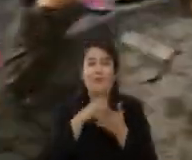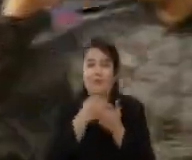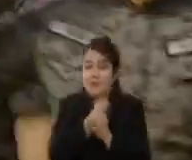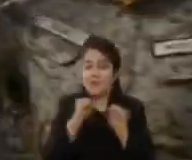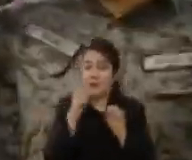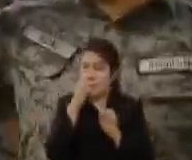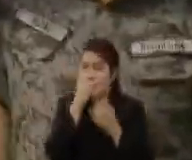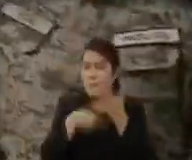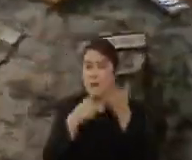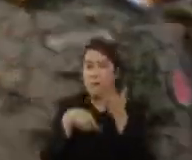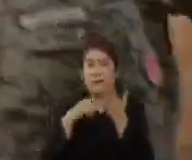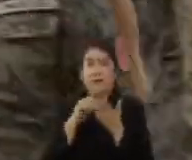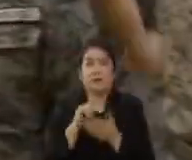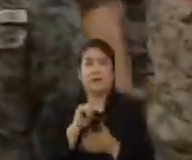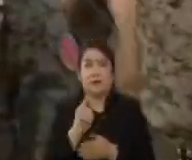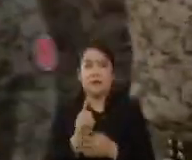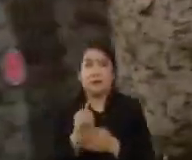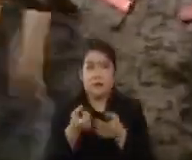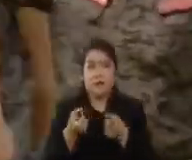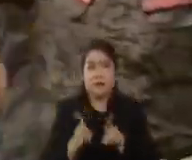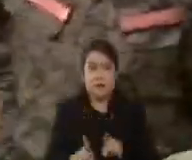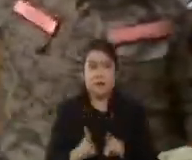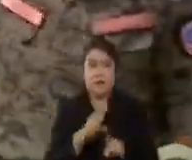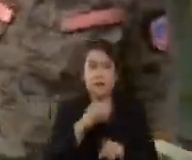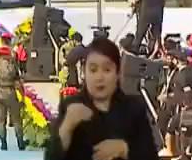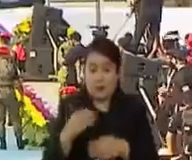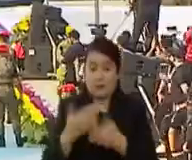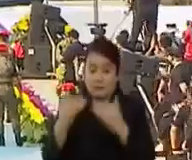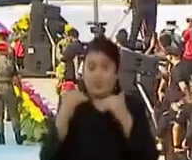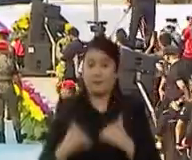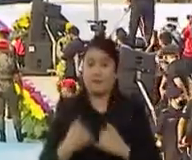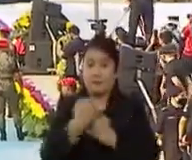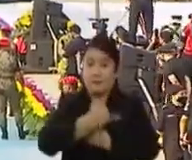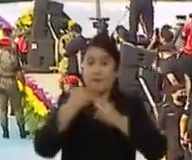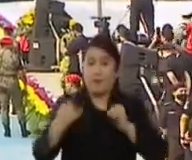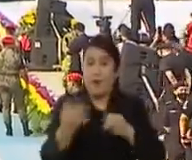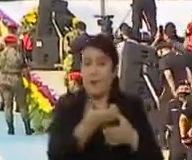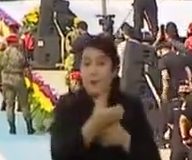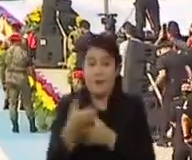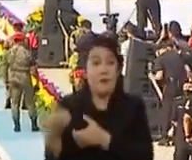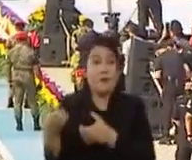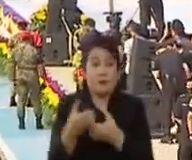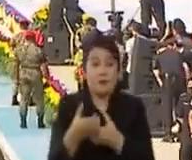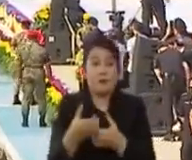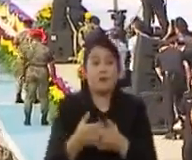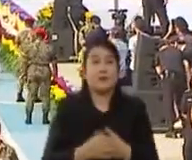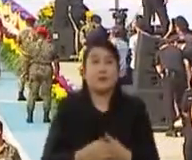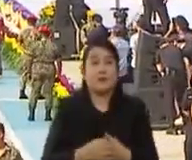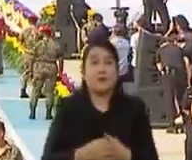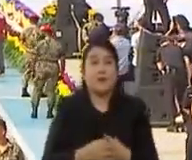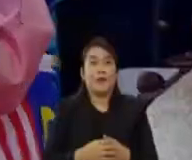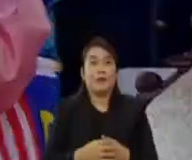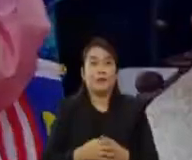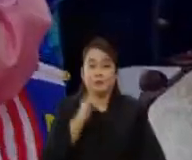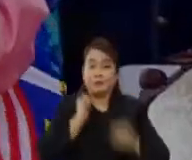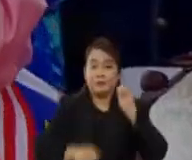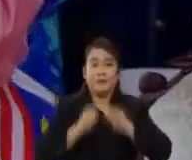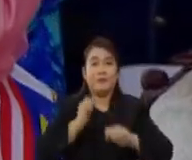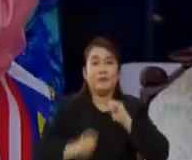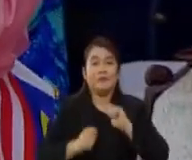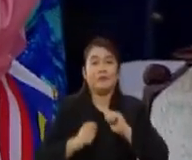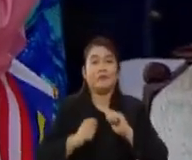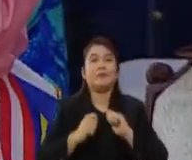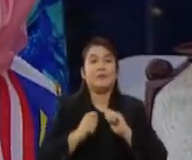keadaan. Berikut ialah kontingen Jabatan Bomba dan Penyelamat Malaysia. Mendahului kontingen ialah pasukan Pancaragam